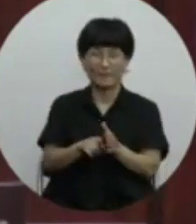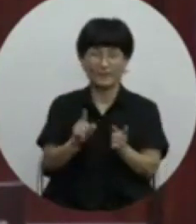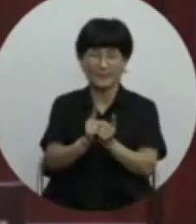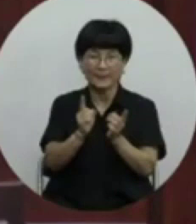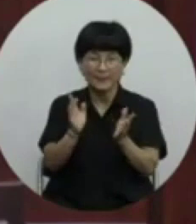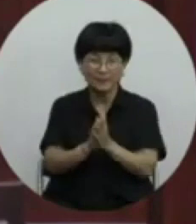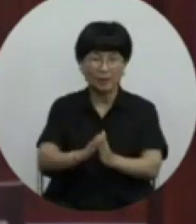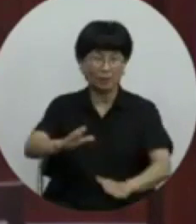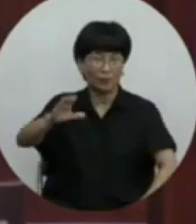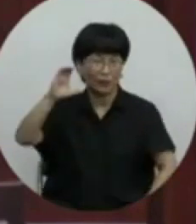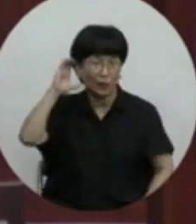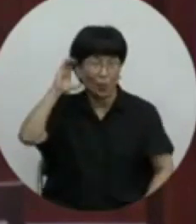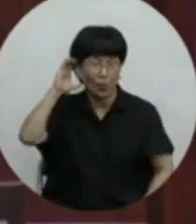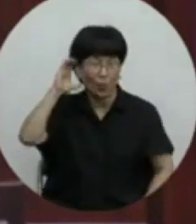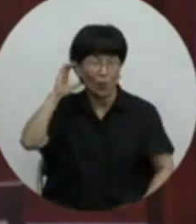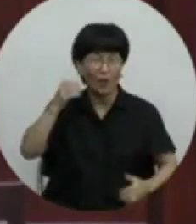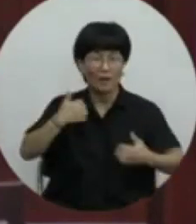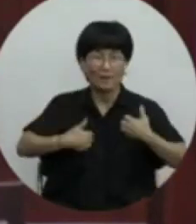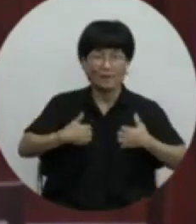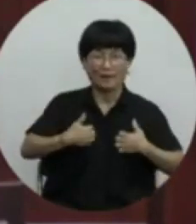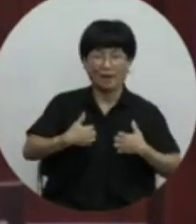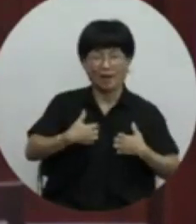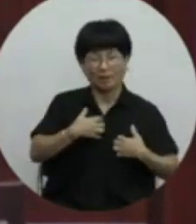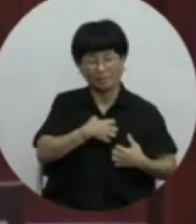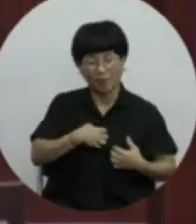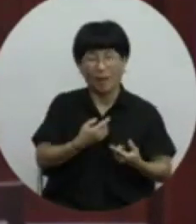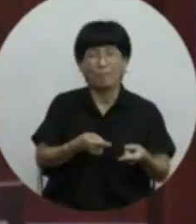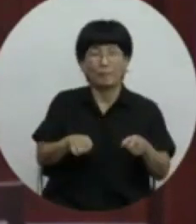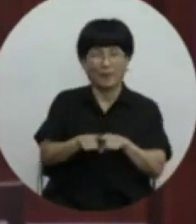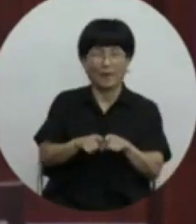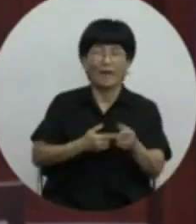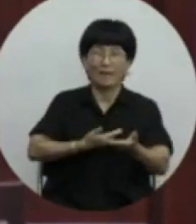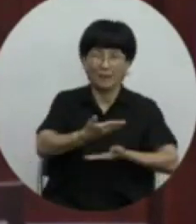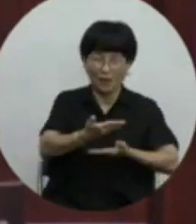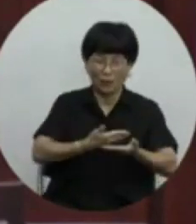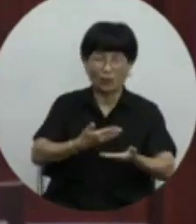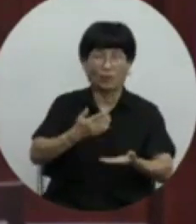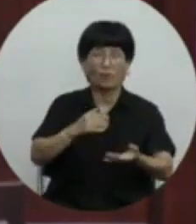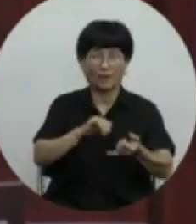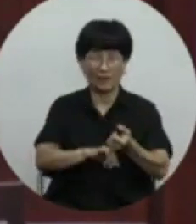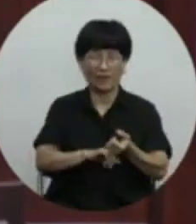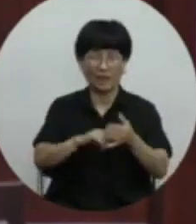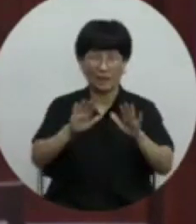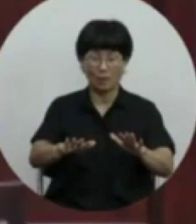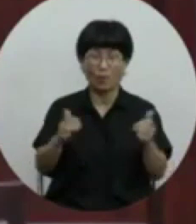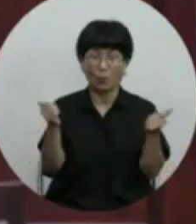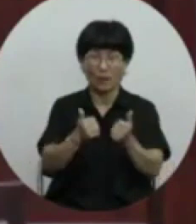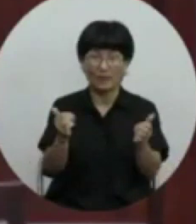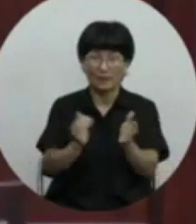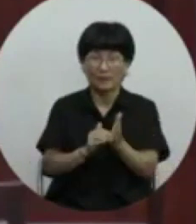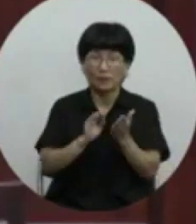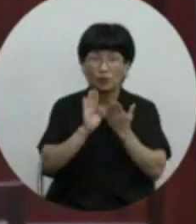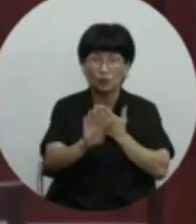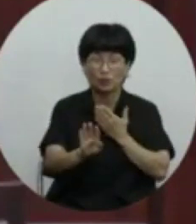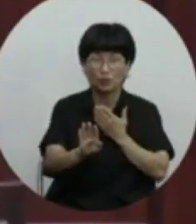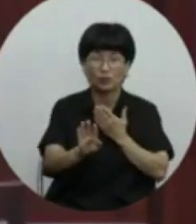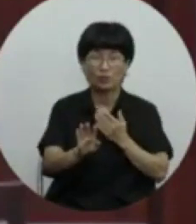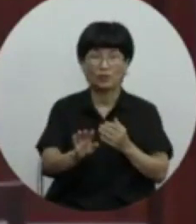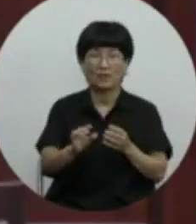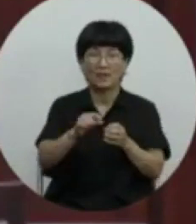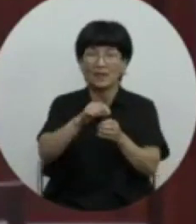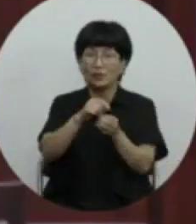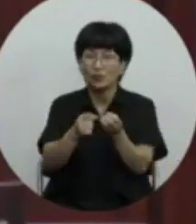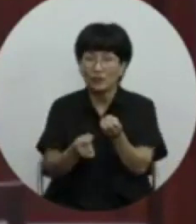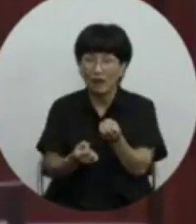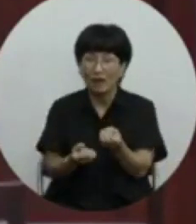듣고 희노애락을 함께하며 나가겠습니다. 이번 임시회가 끝나면 민족 최대의